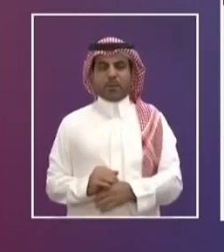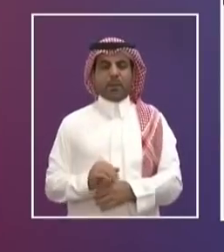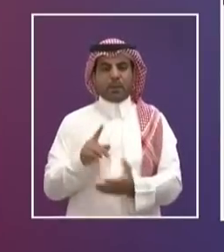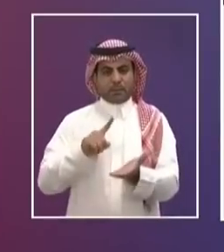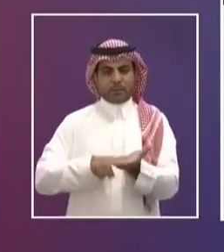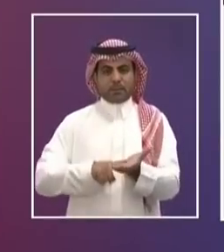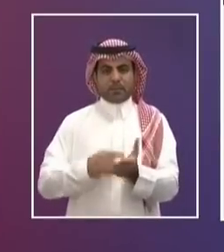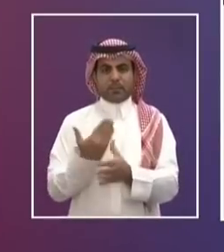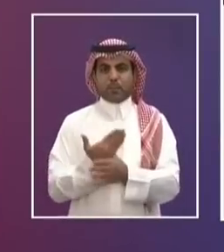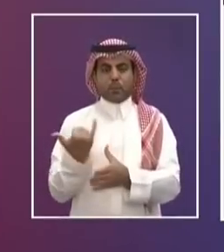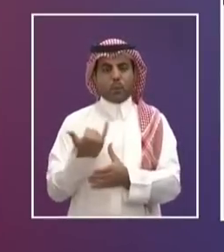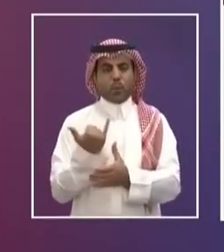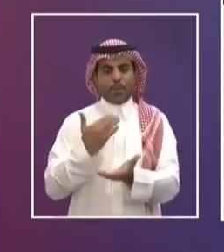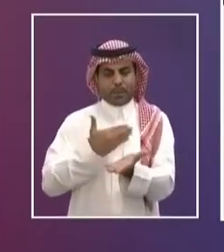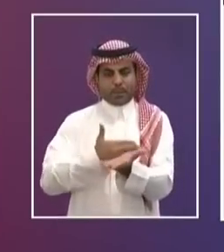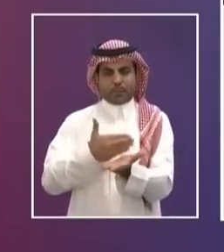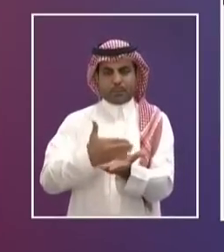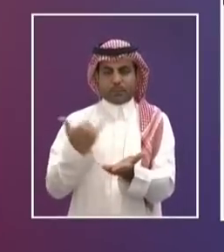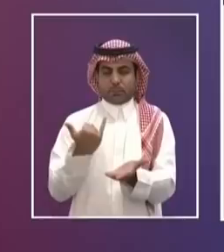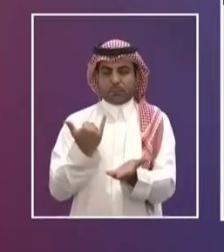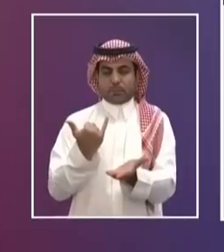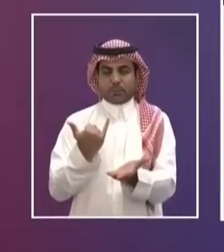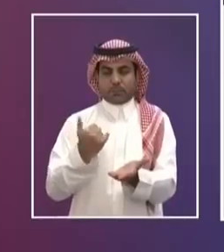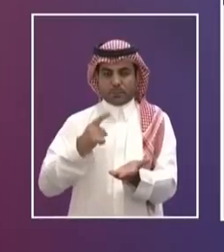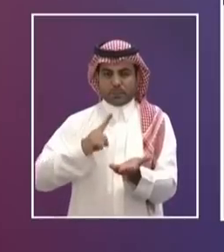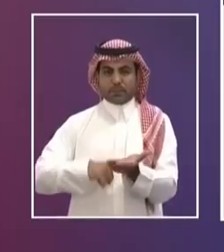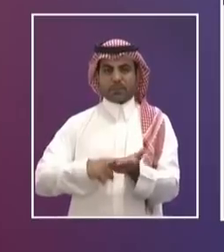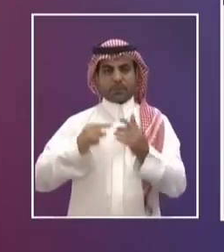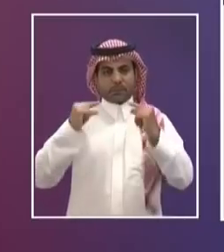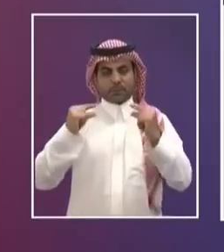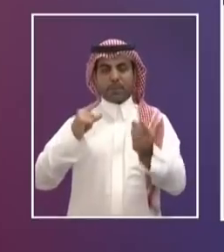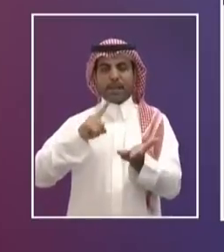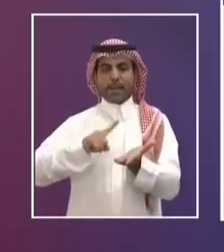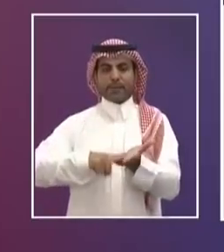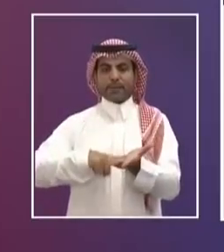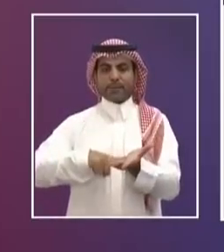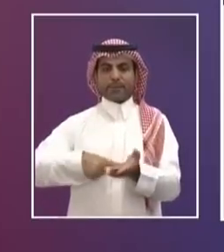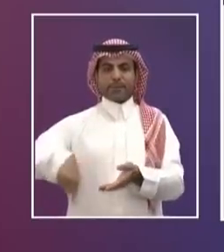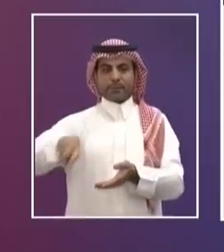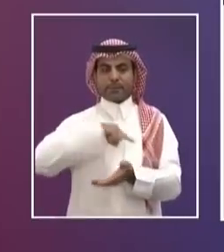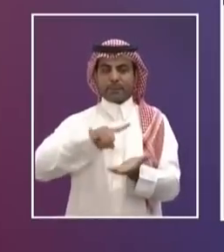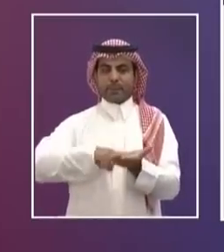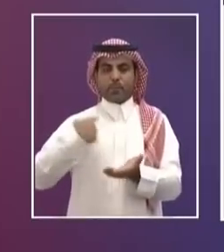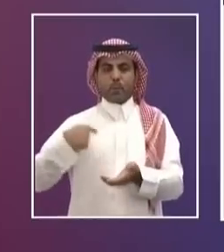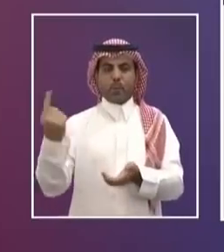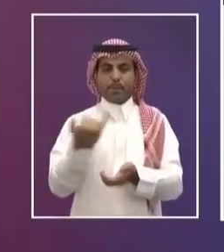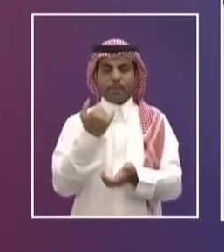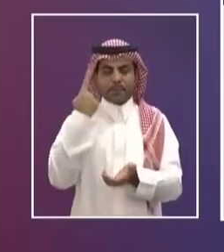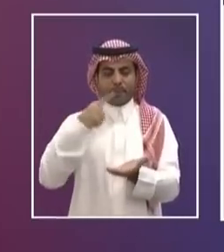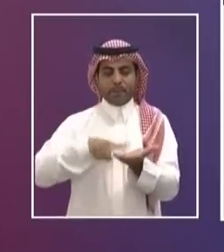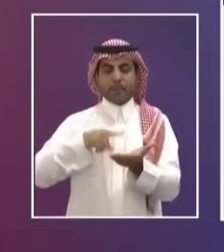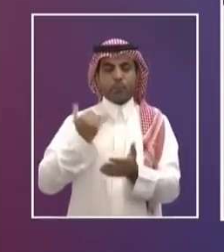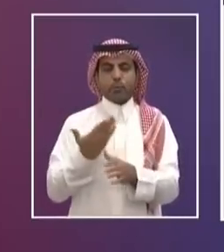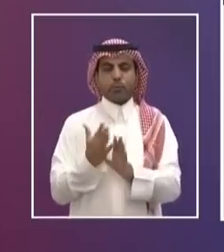لحقيقة من الحقائق التي لابد لنا جميعا أن نتأكد منها ونكون حريصين